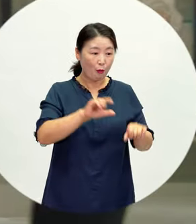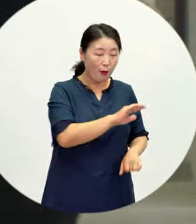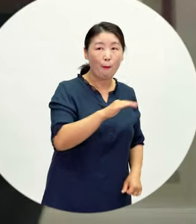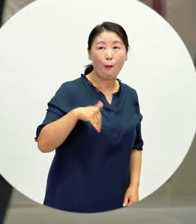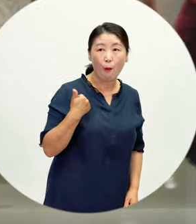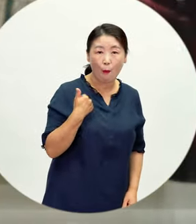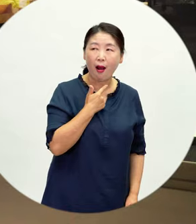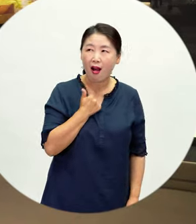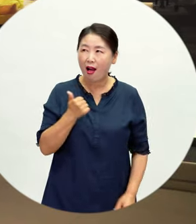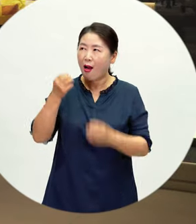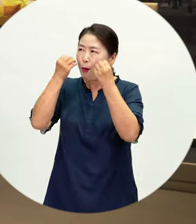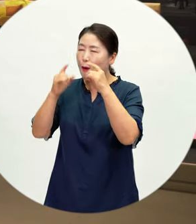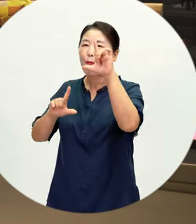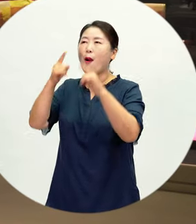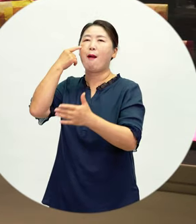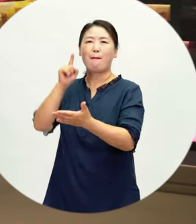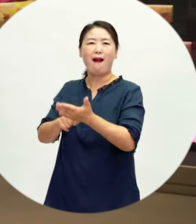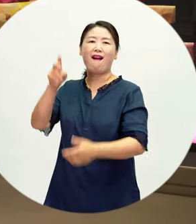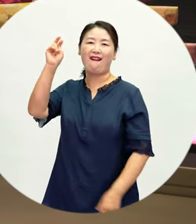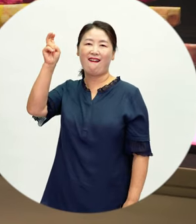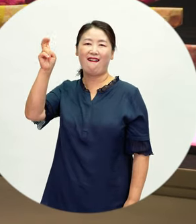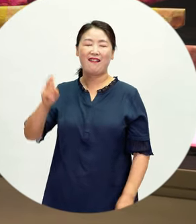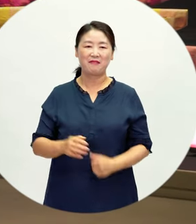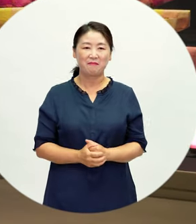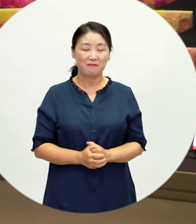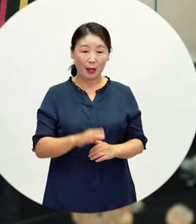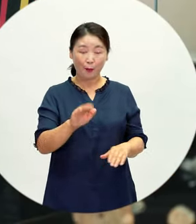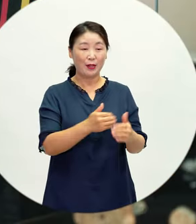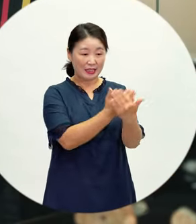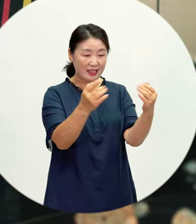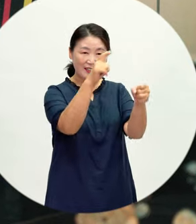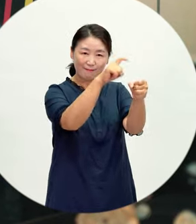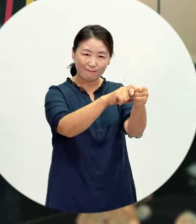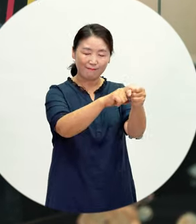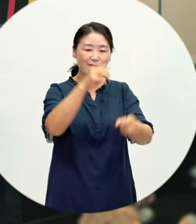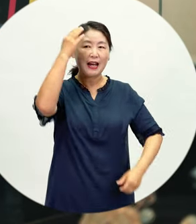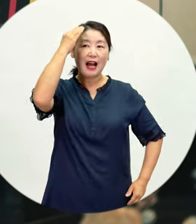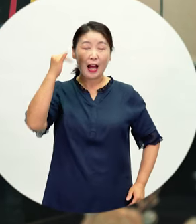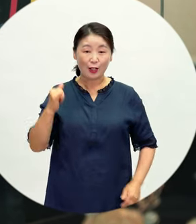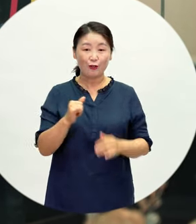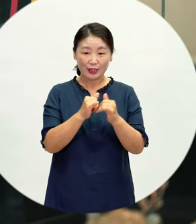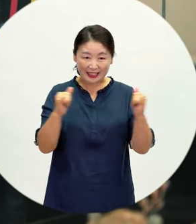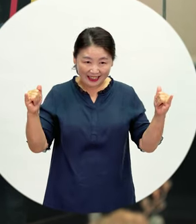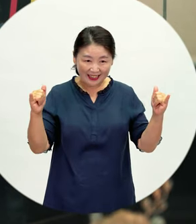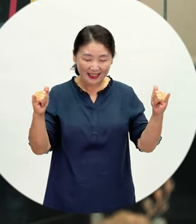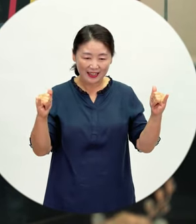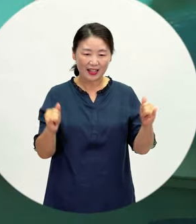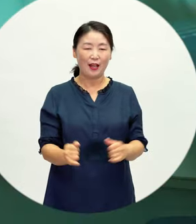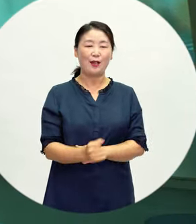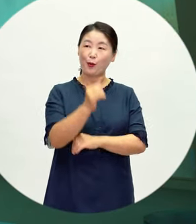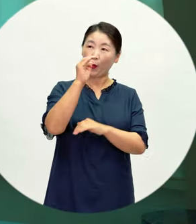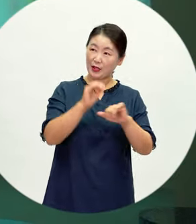새로운 점을 찾아준다는 생각을 했어요. 그렇기 때문에 이번 전시에서는 한국인들의 우리 이야기만을 풀어내는 것이